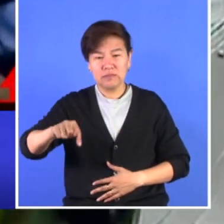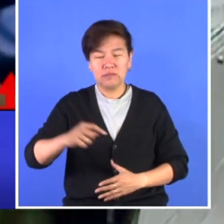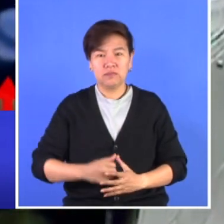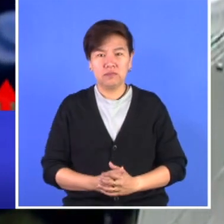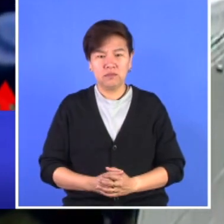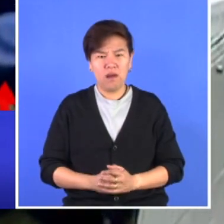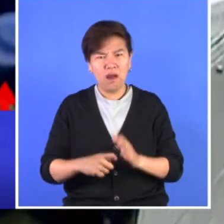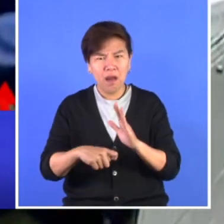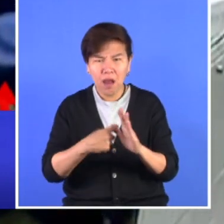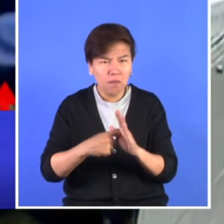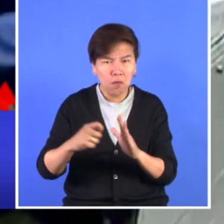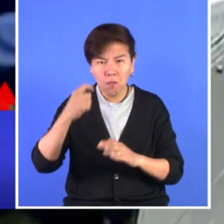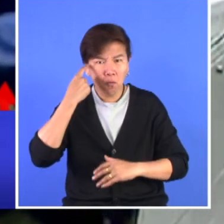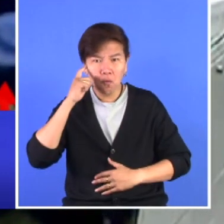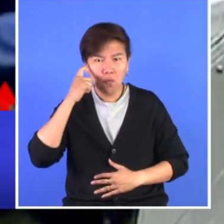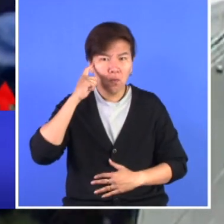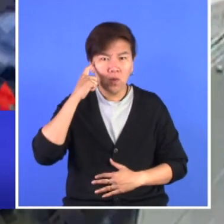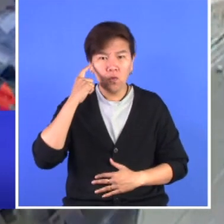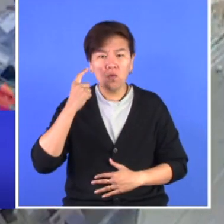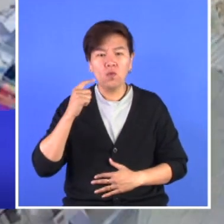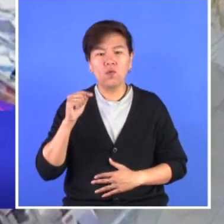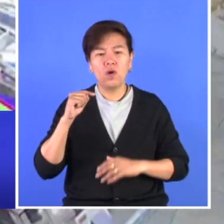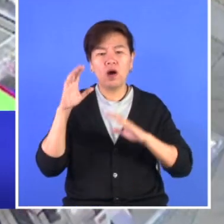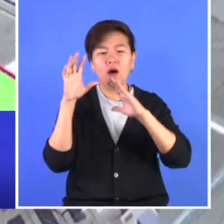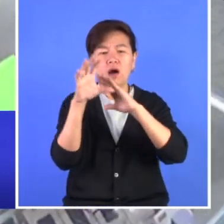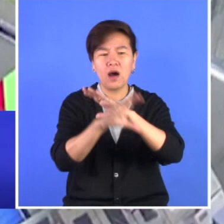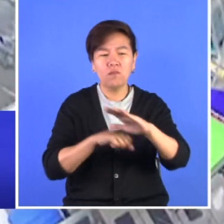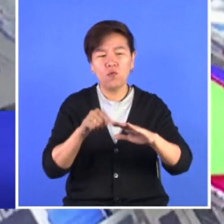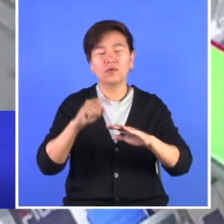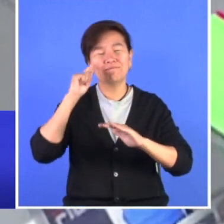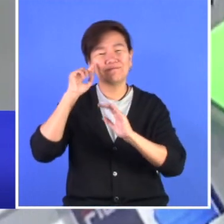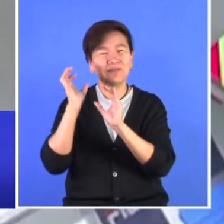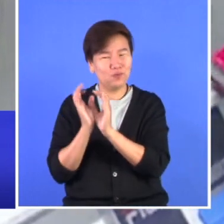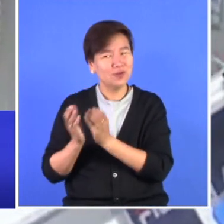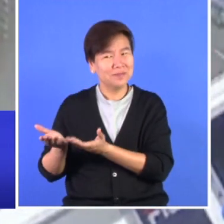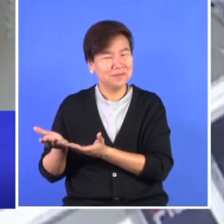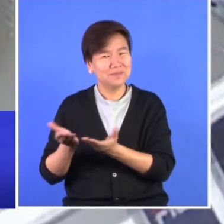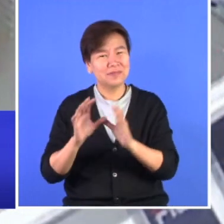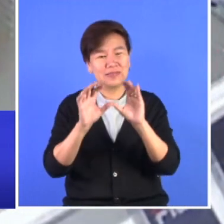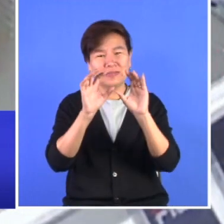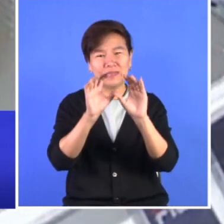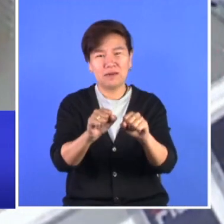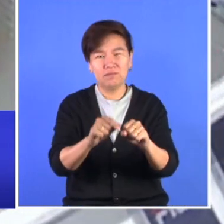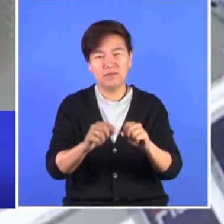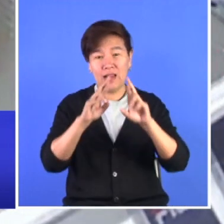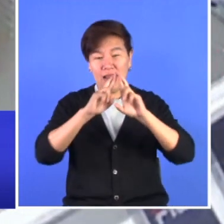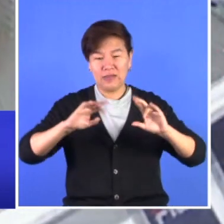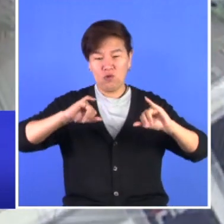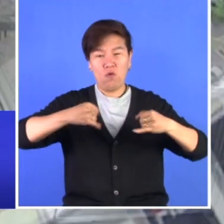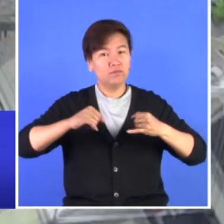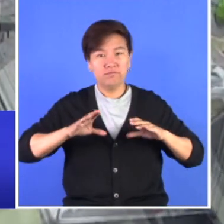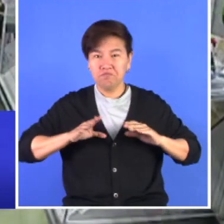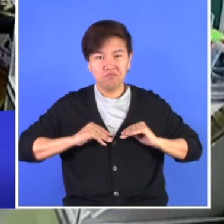แต่ยังไม่ว่าจะยังไงก็แล้วแต่มาขโมยของแบบนี้ต้องถูกดำเนินคดีนะคะผู้เสียหายเไม่ยอมนะฟังหน่อย